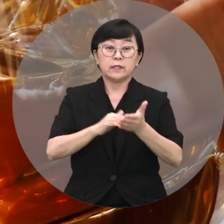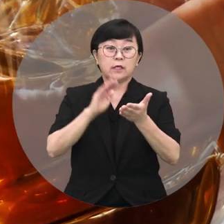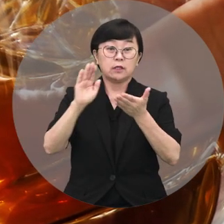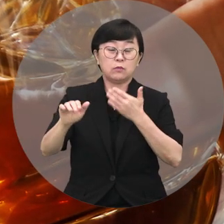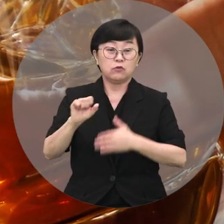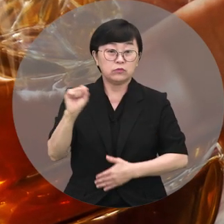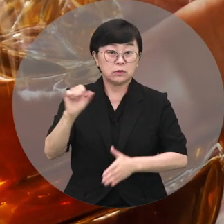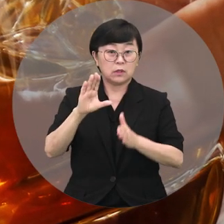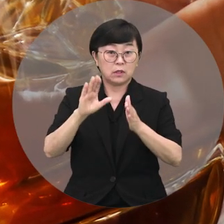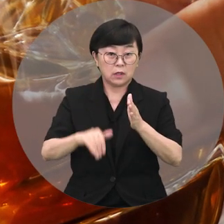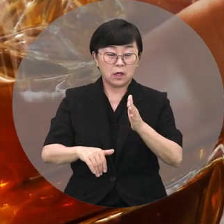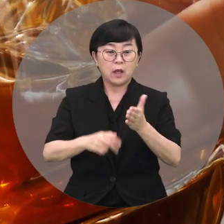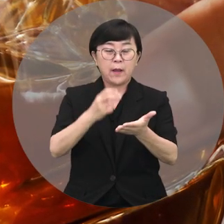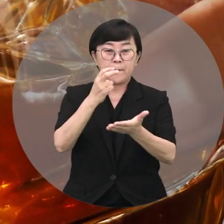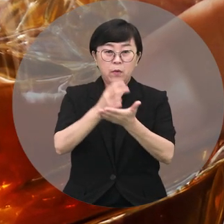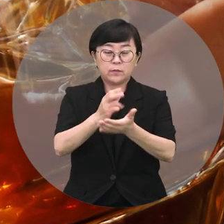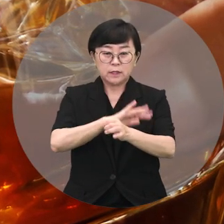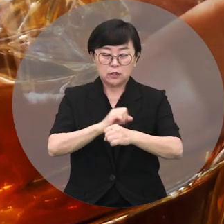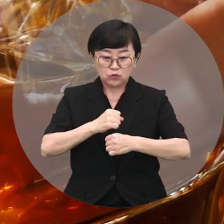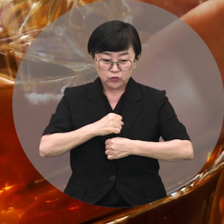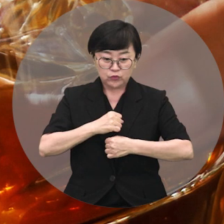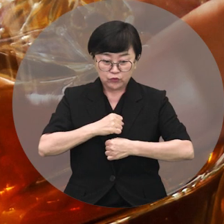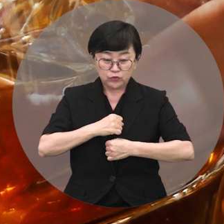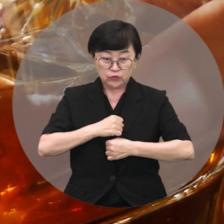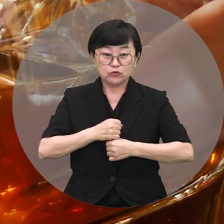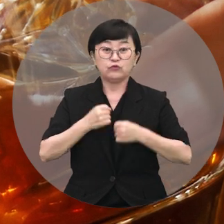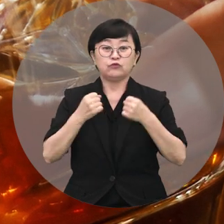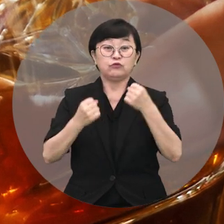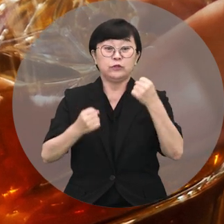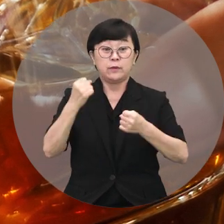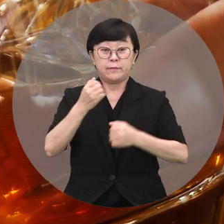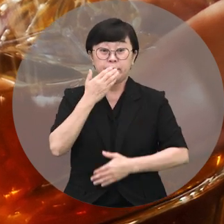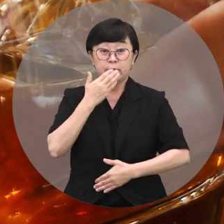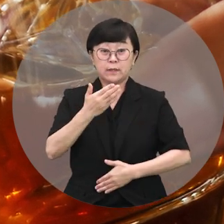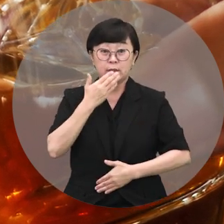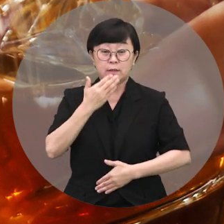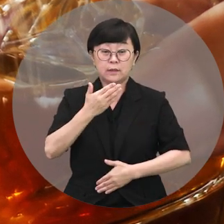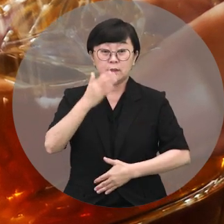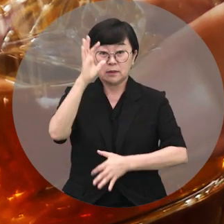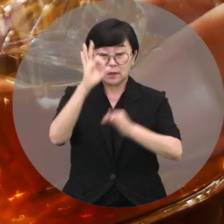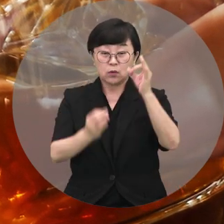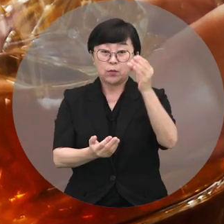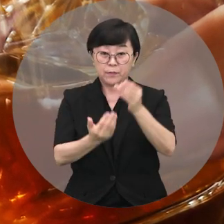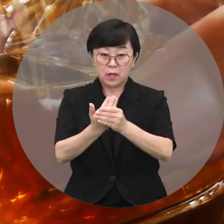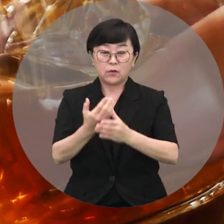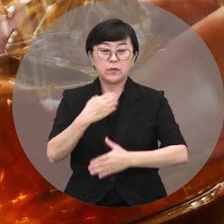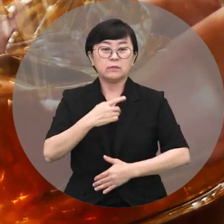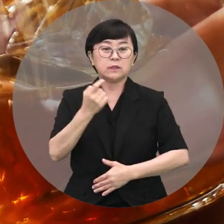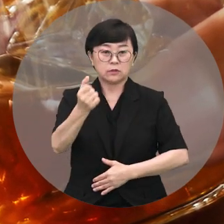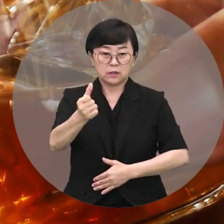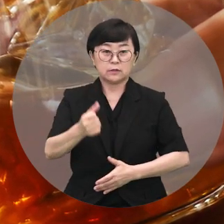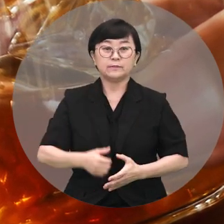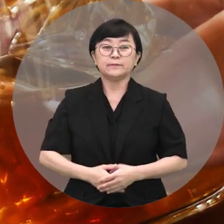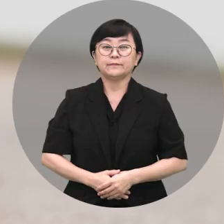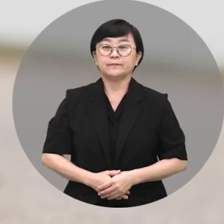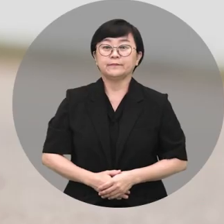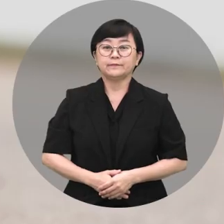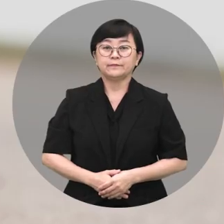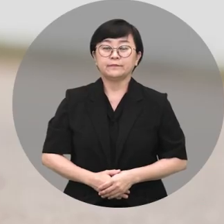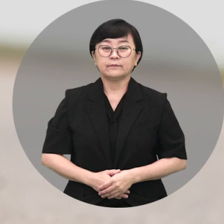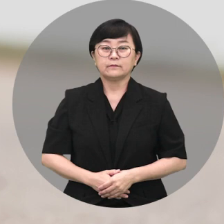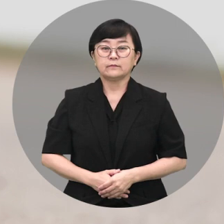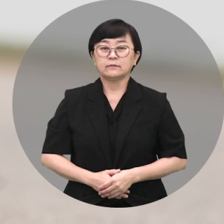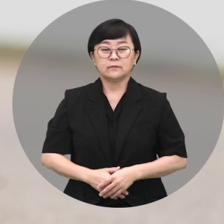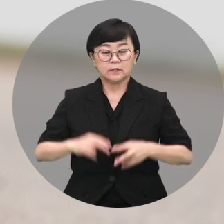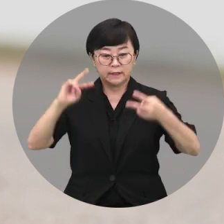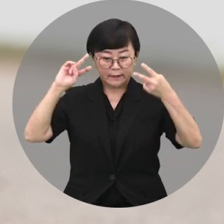때는 평소보다 법규를 잘 준수하며 조심스럽게 운전하기 때문에 사고 위험이 적다도 있는데요. 이것